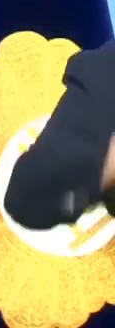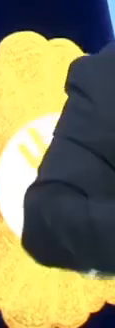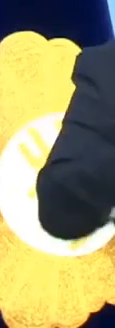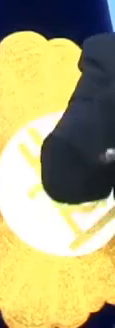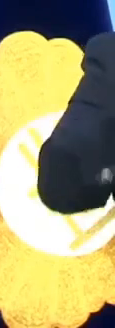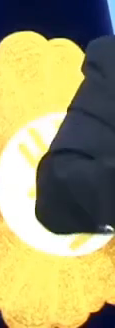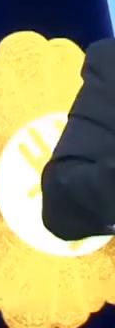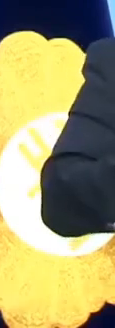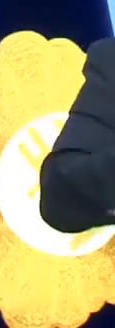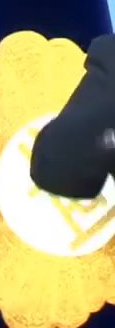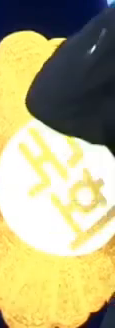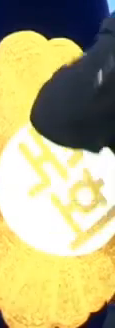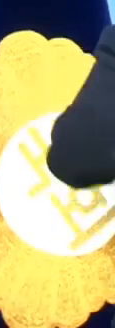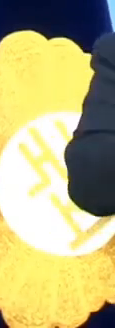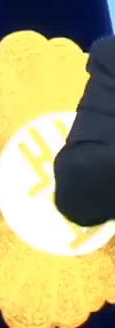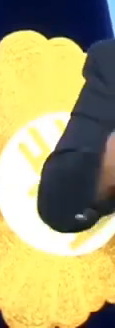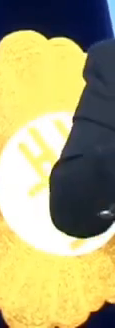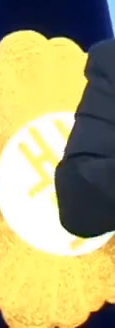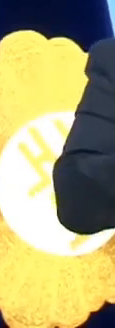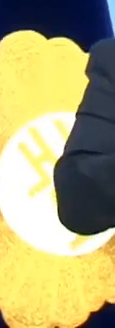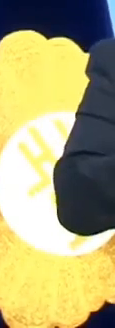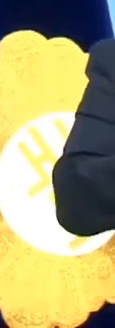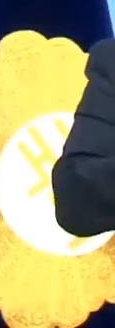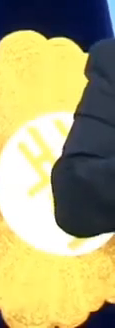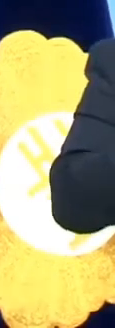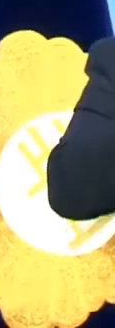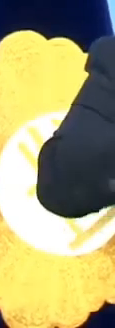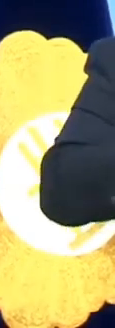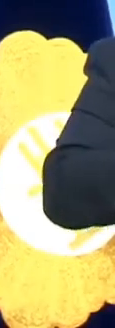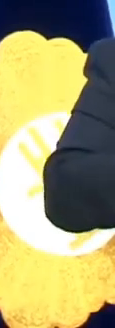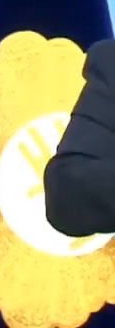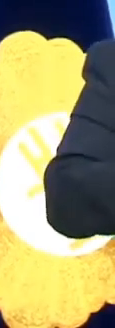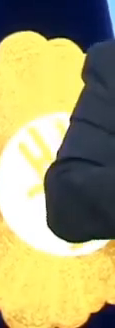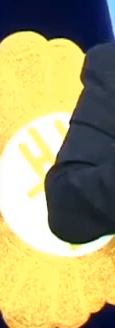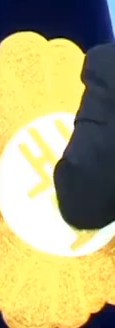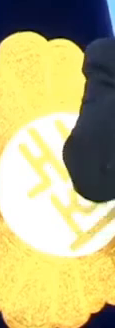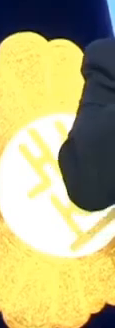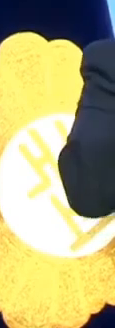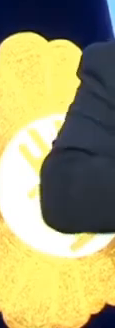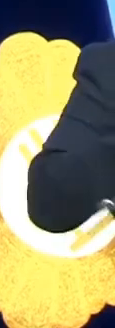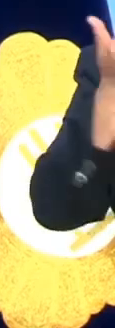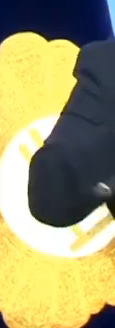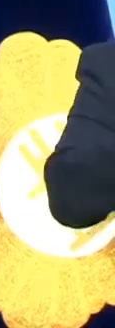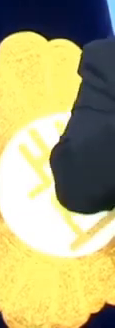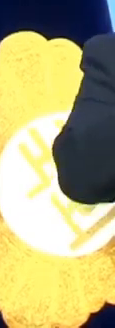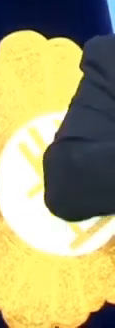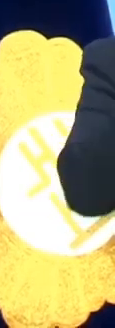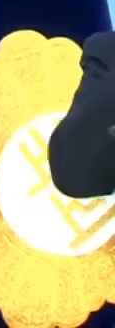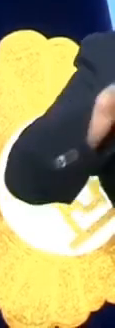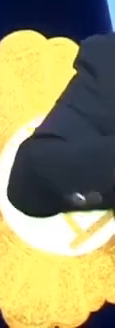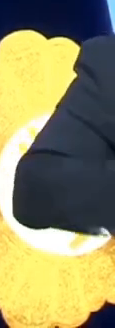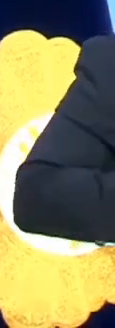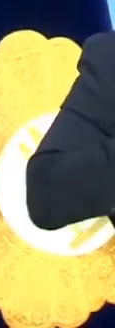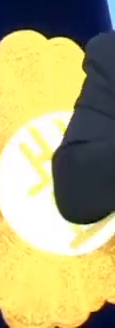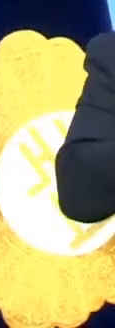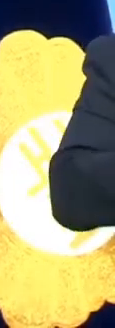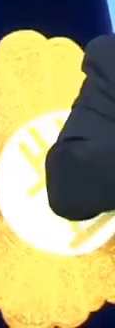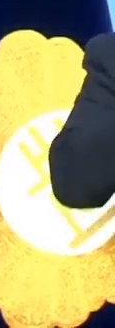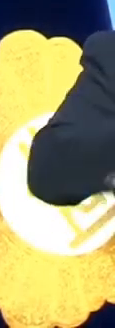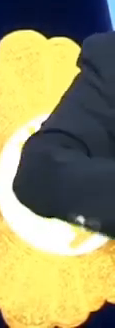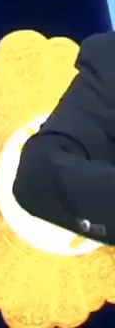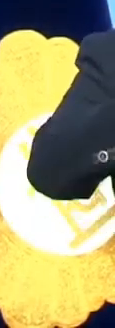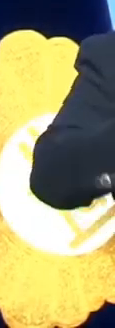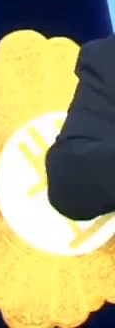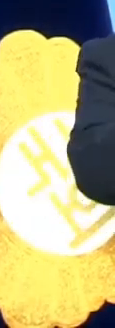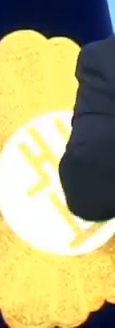제재를 다양한 은 측면에서 입법 시사점을 살펴 보았다 고 합니다 다음 국회입법조사처 보고 씁니다 수율 8월